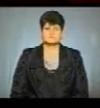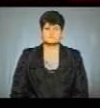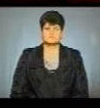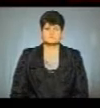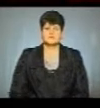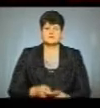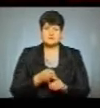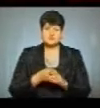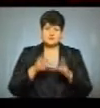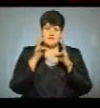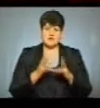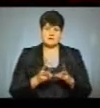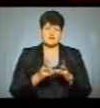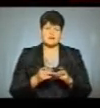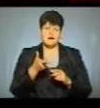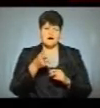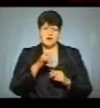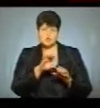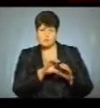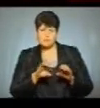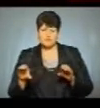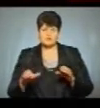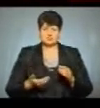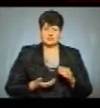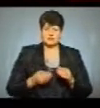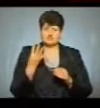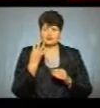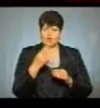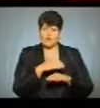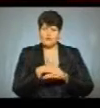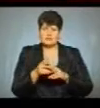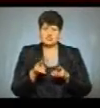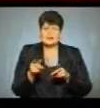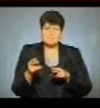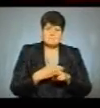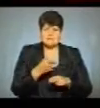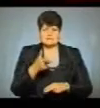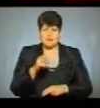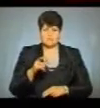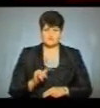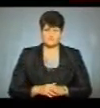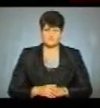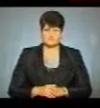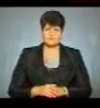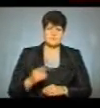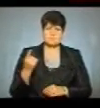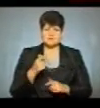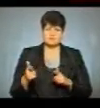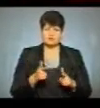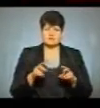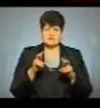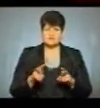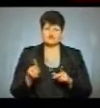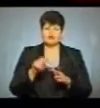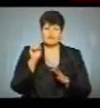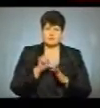Через аварію на газопроводі в Тернополі жителі чотирьох вулиць залишилися без газу. Перше підготовче засідання щодо